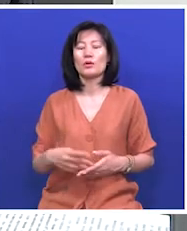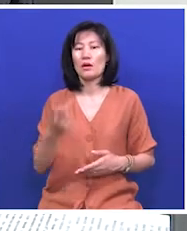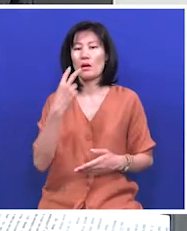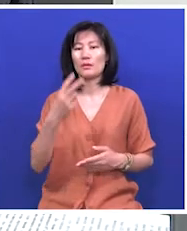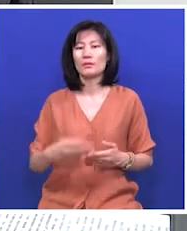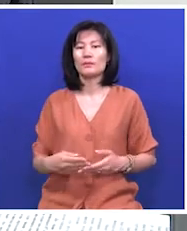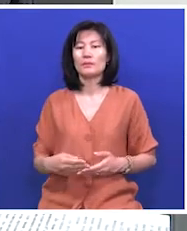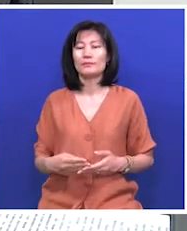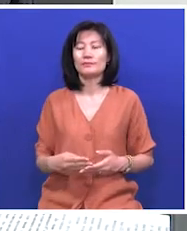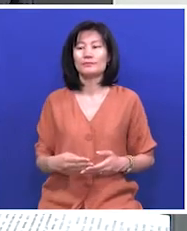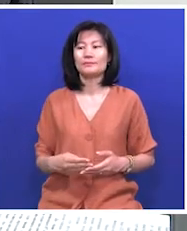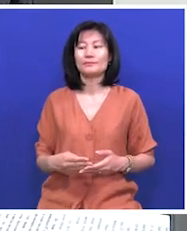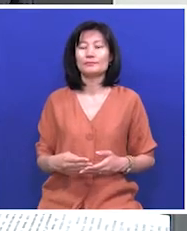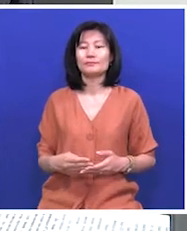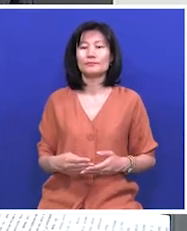қажеттілігіне қарай